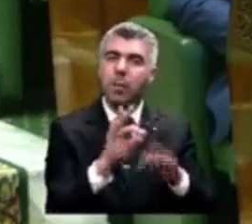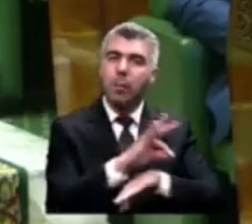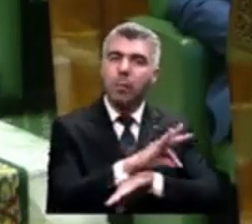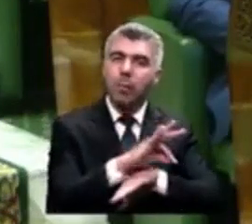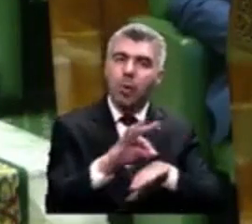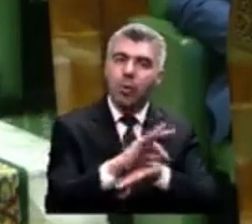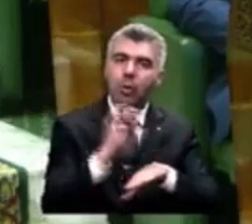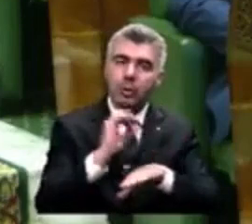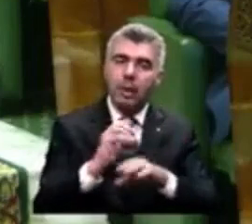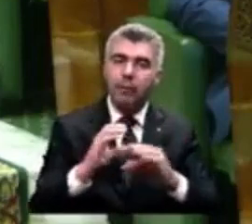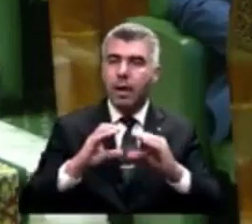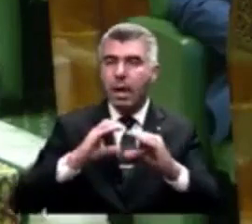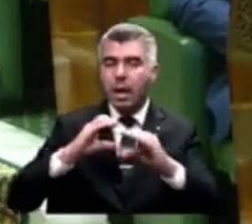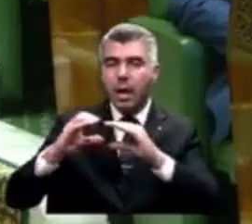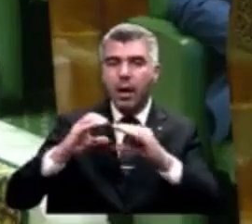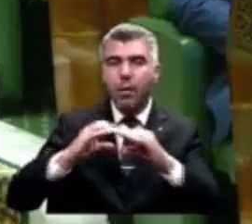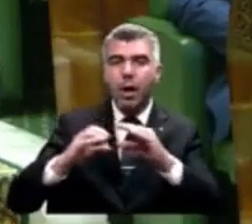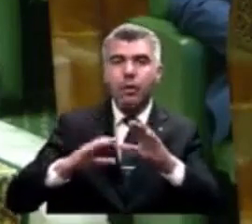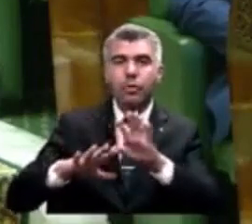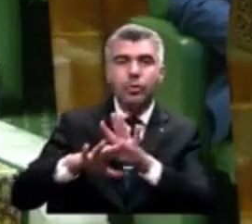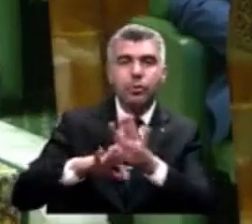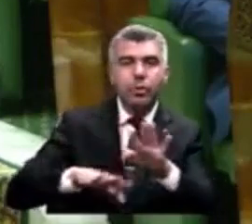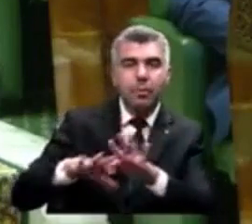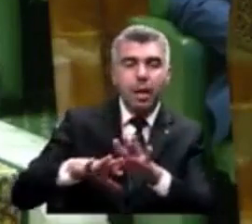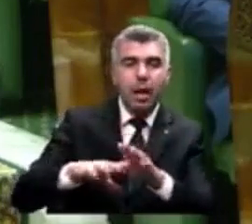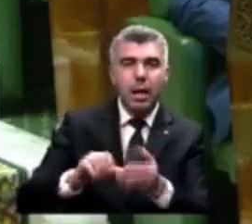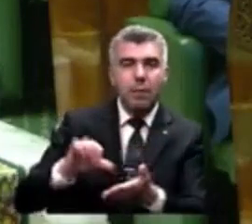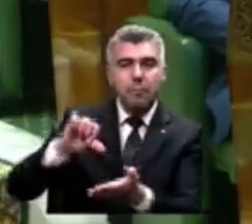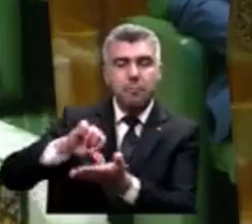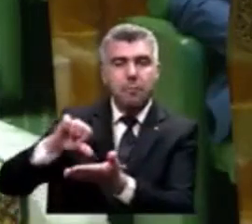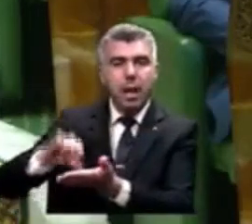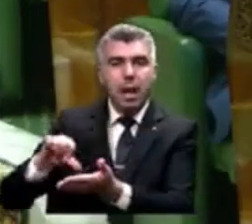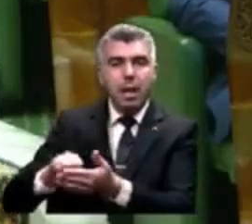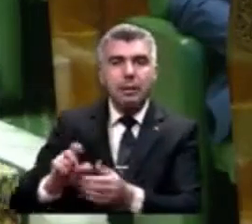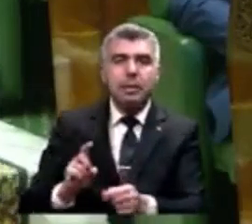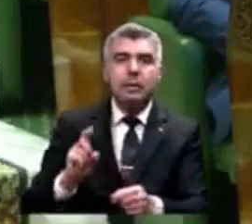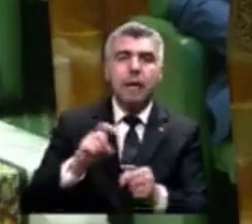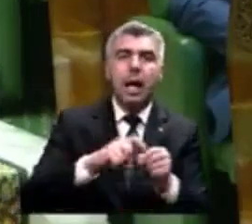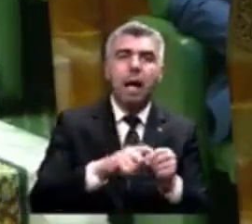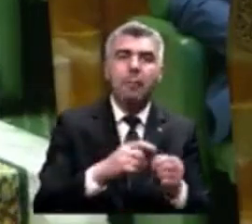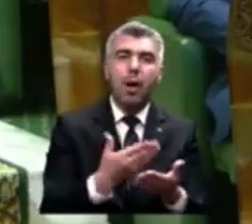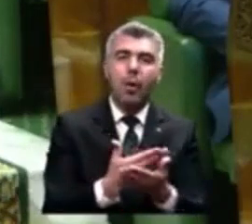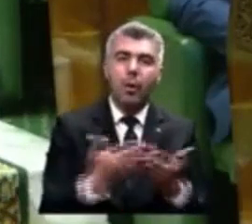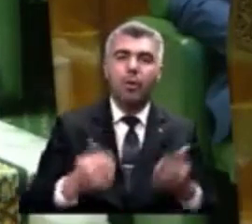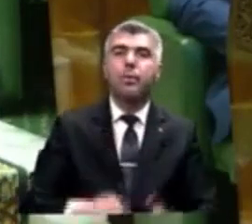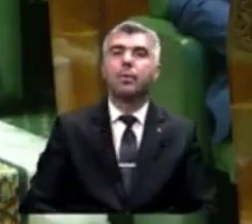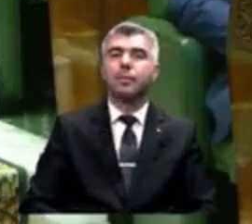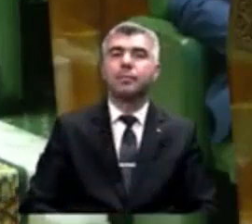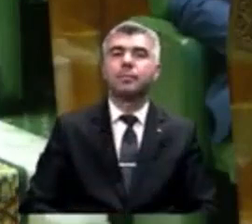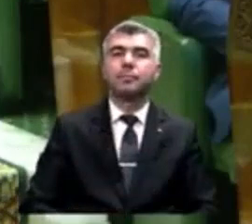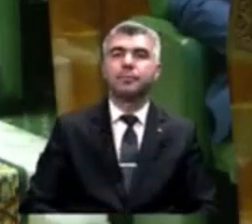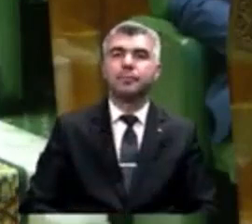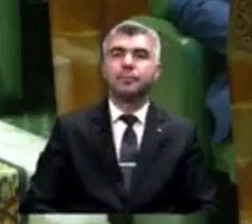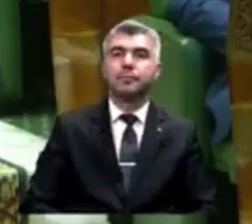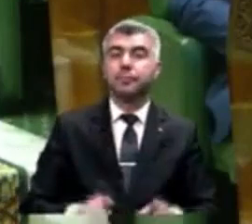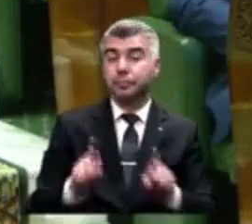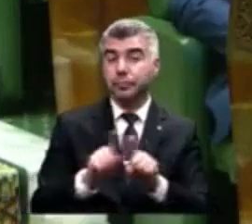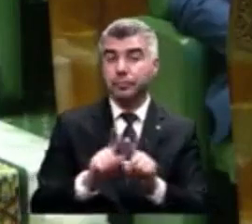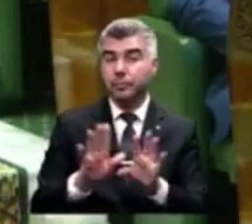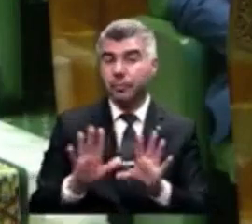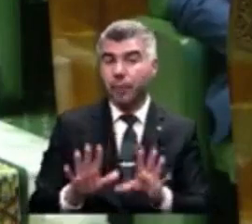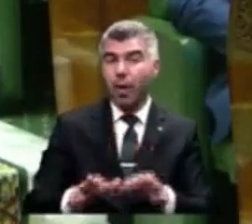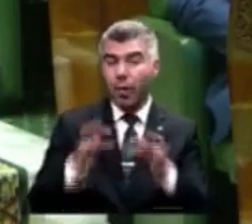في إطار الحوار الاجتماعي مع المركزيات النقابية التعليمية الأكثر تمثيلية، وهو ما تجسد